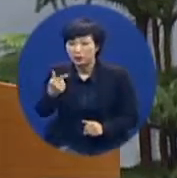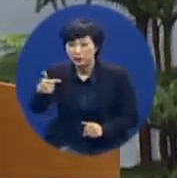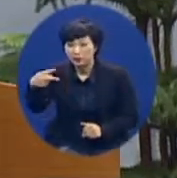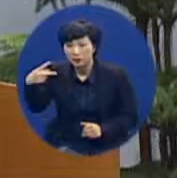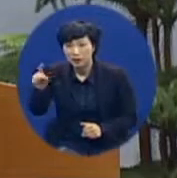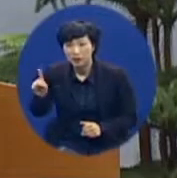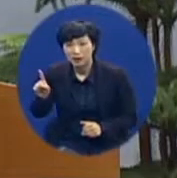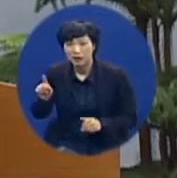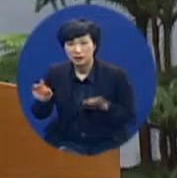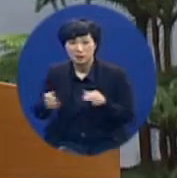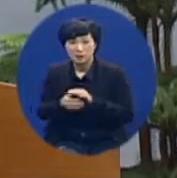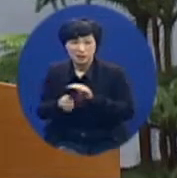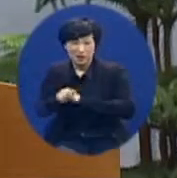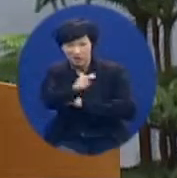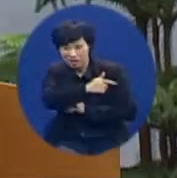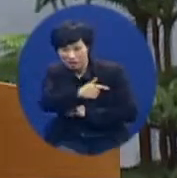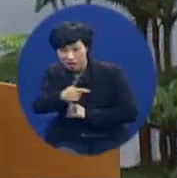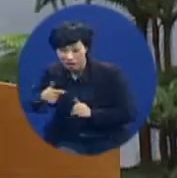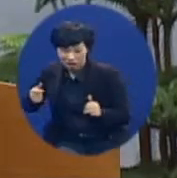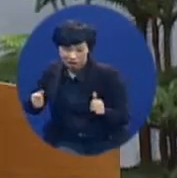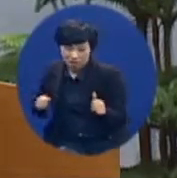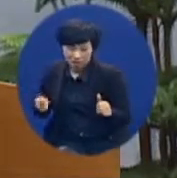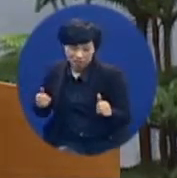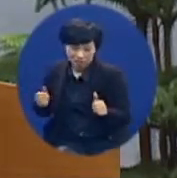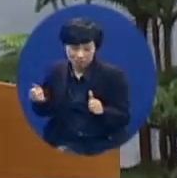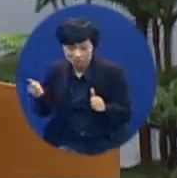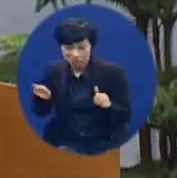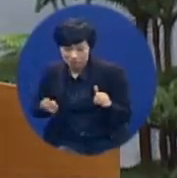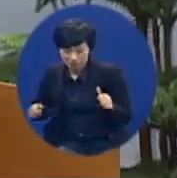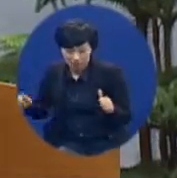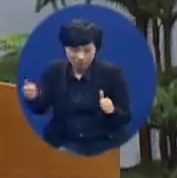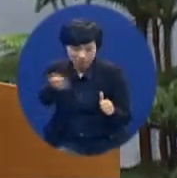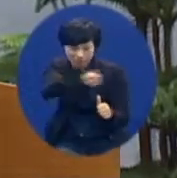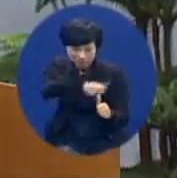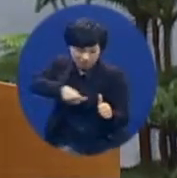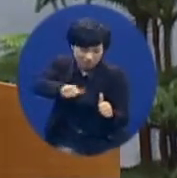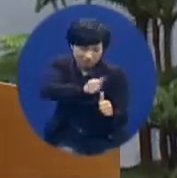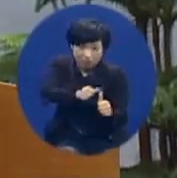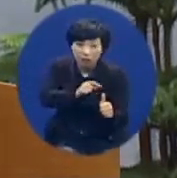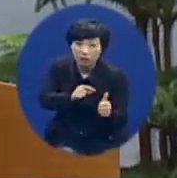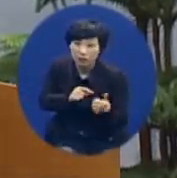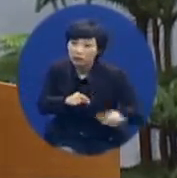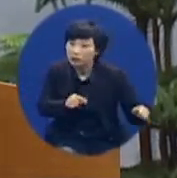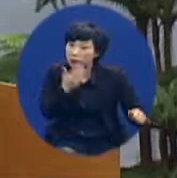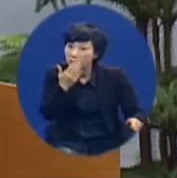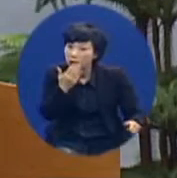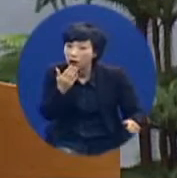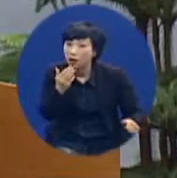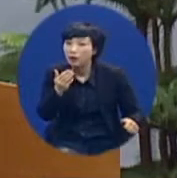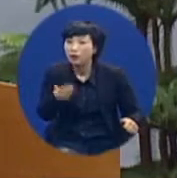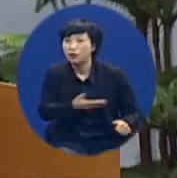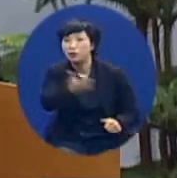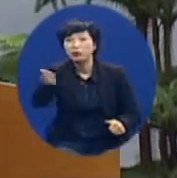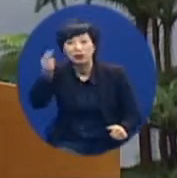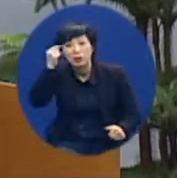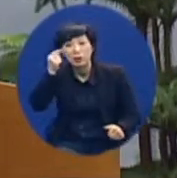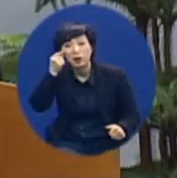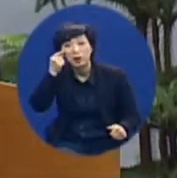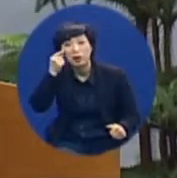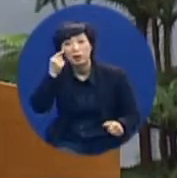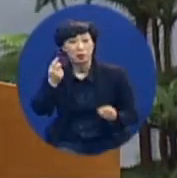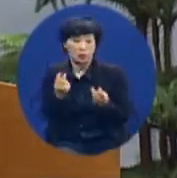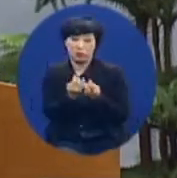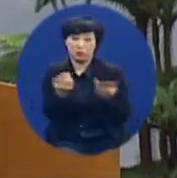식성으로 먹는이 뱀에게 걸린 자가 타 소리 들려 있습니까 없어 한 번